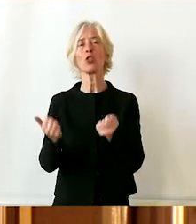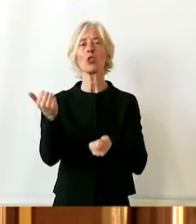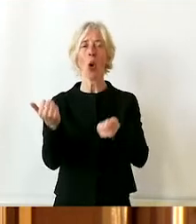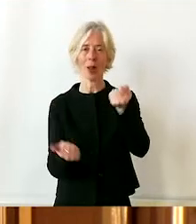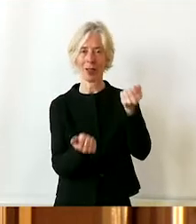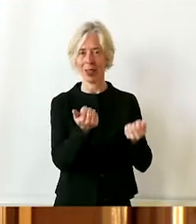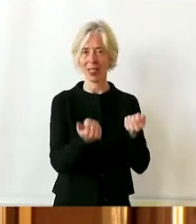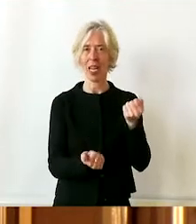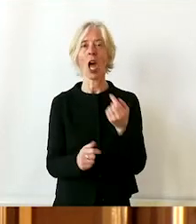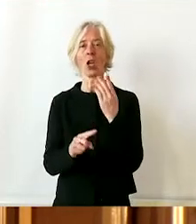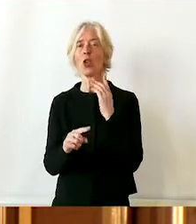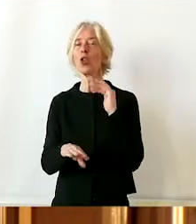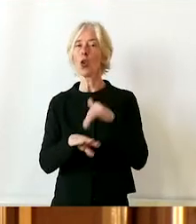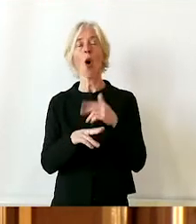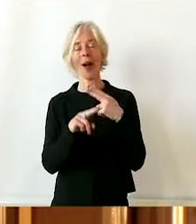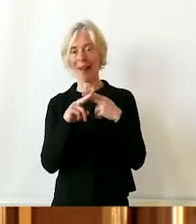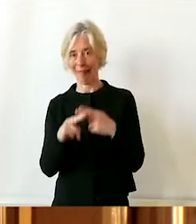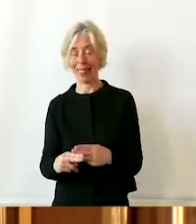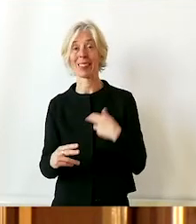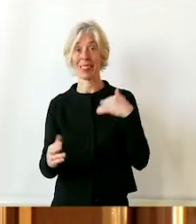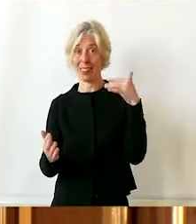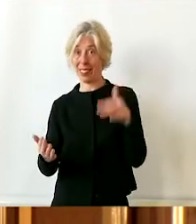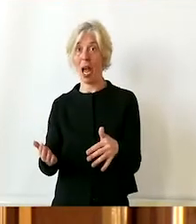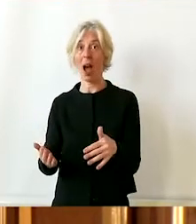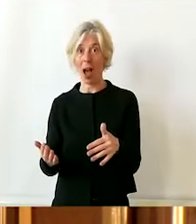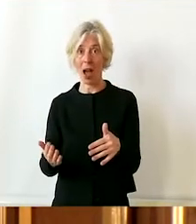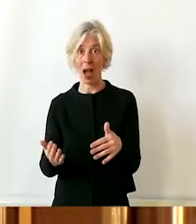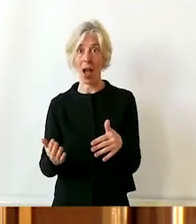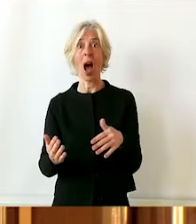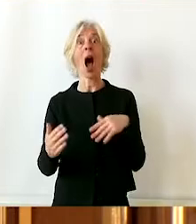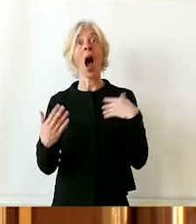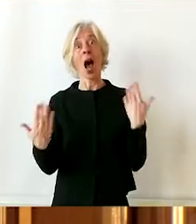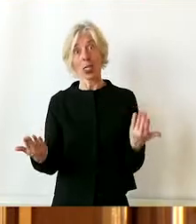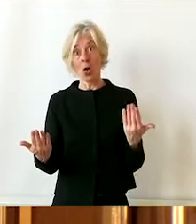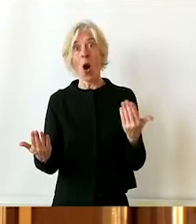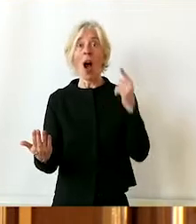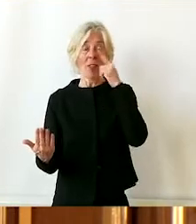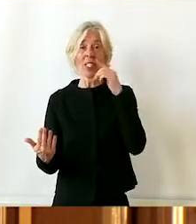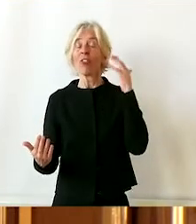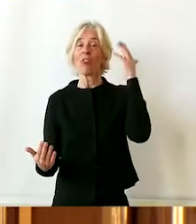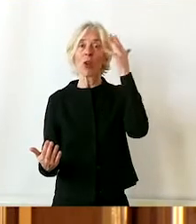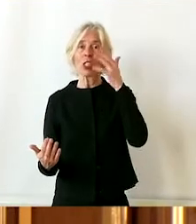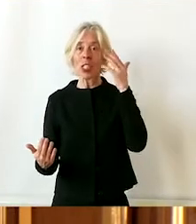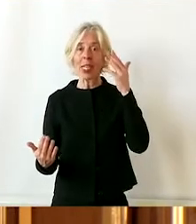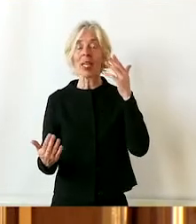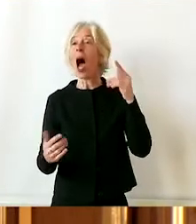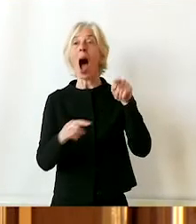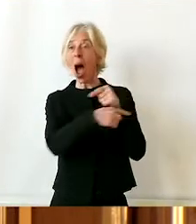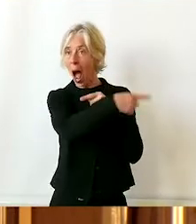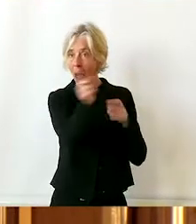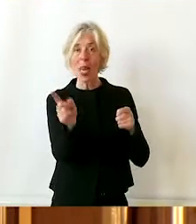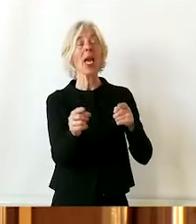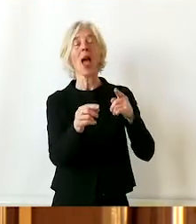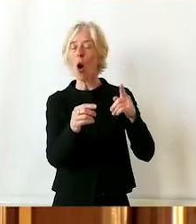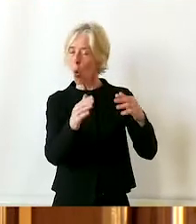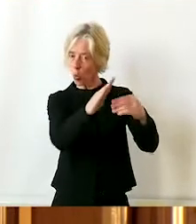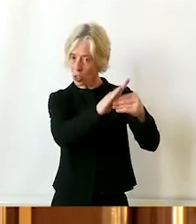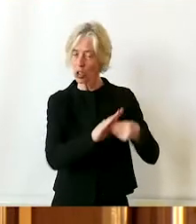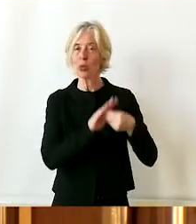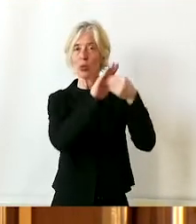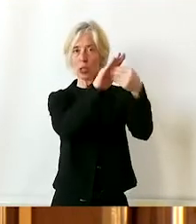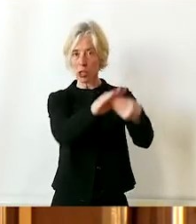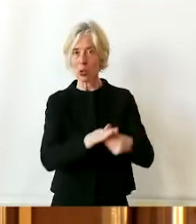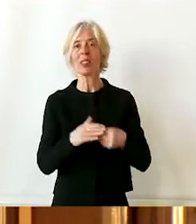im entsprechenden Maße mitmachen. Ansonsten wären wir beim Restbudget von 20 Millionen Tonnen, aber auch das ist ein ambitioniertes